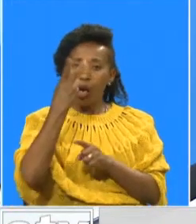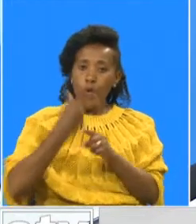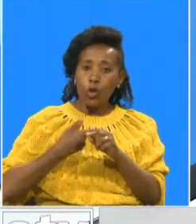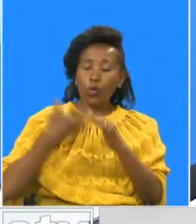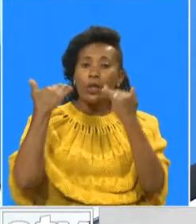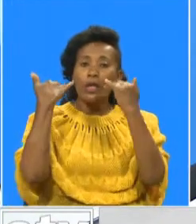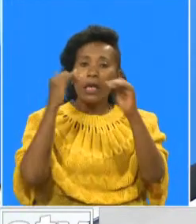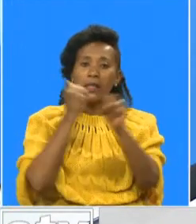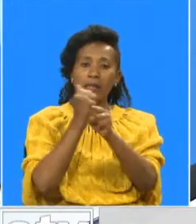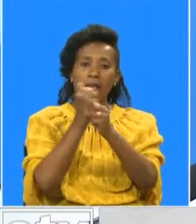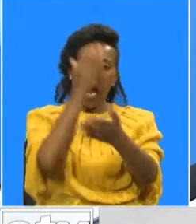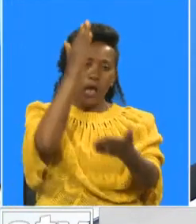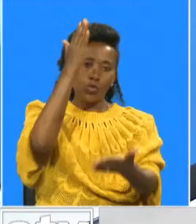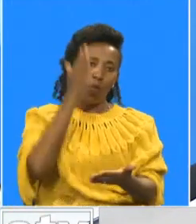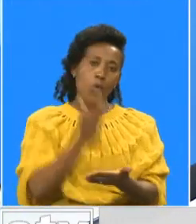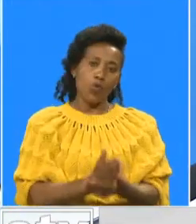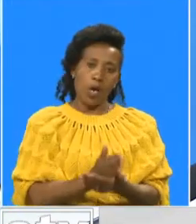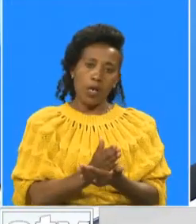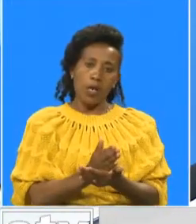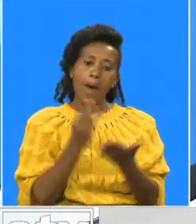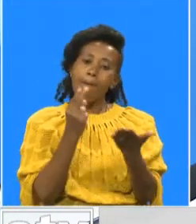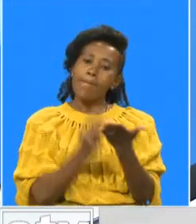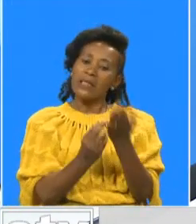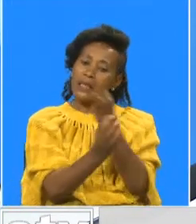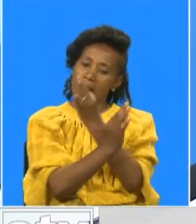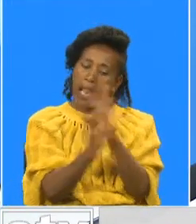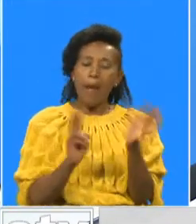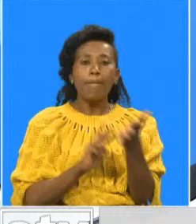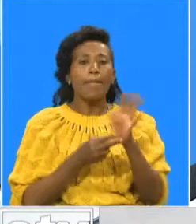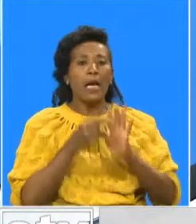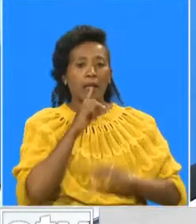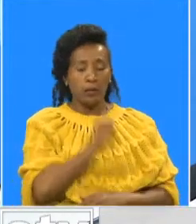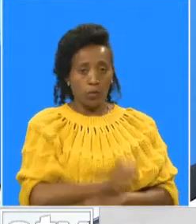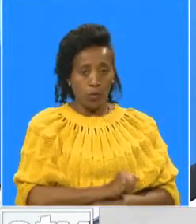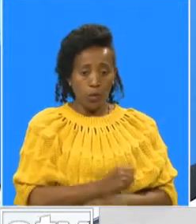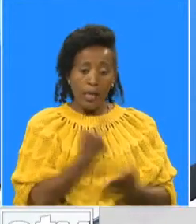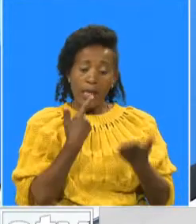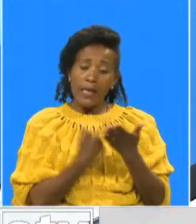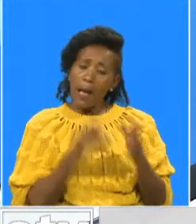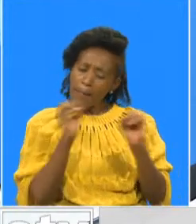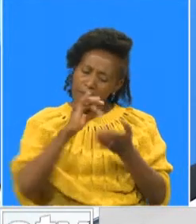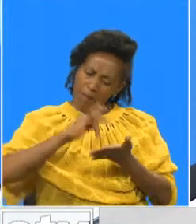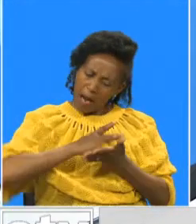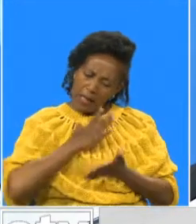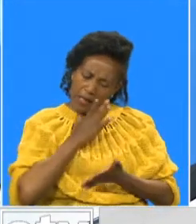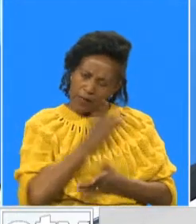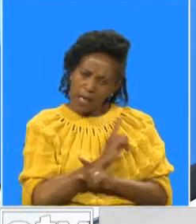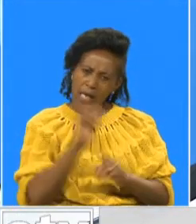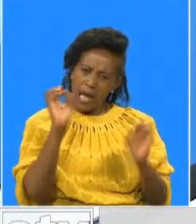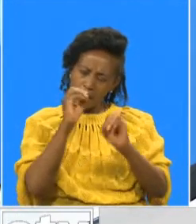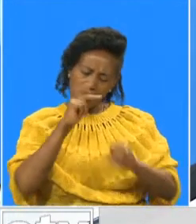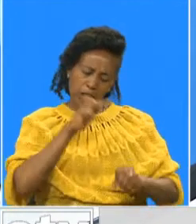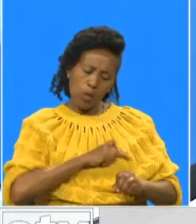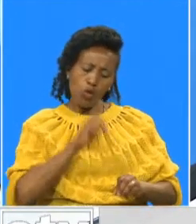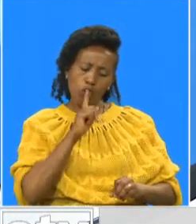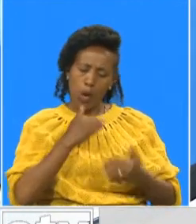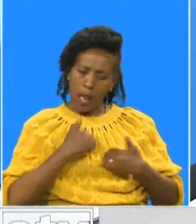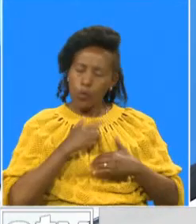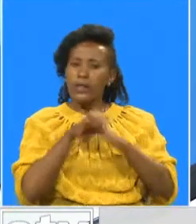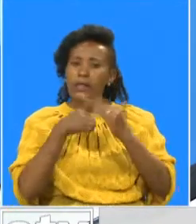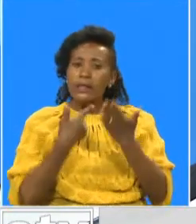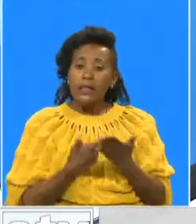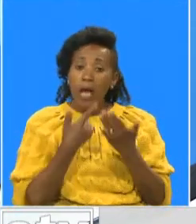ለሁለት ወር ያክል ስራ አስቁመውናት፣ በጀት የለንም ብለው ማለት ነው። ያለምንም ክፍያ ያለምንም ደሞዝ ነው ያለው።